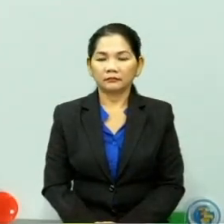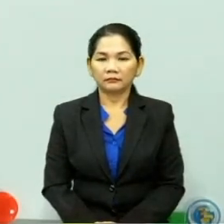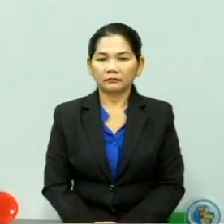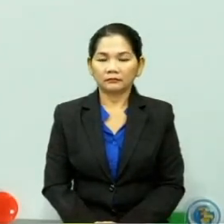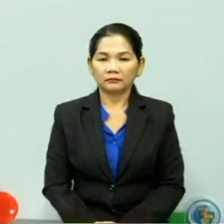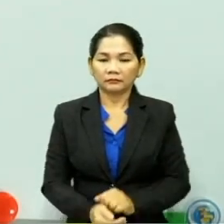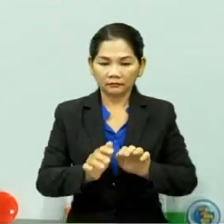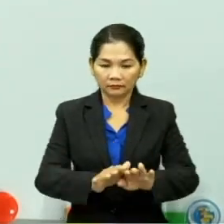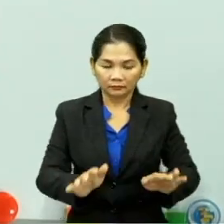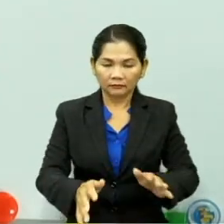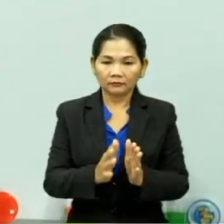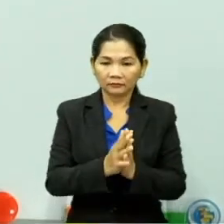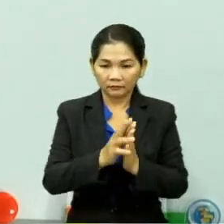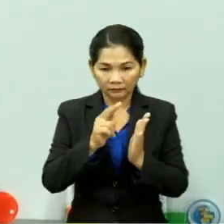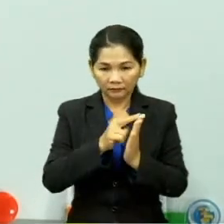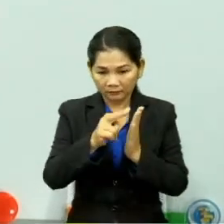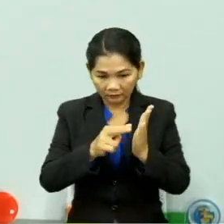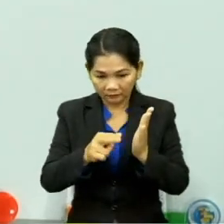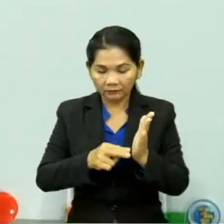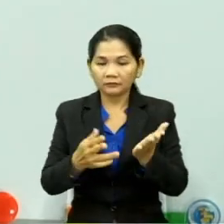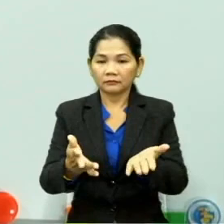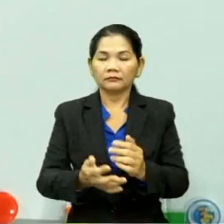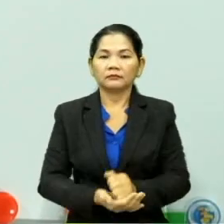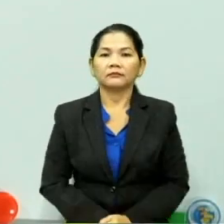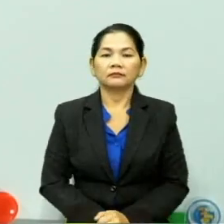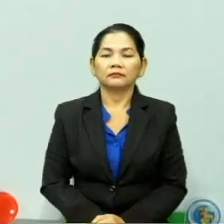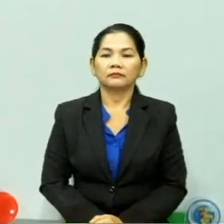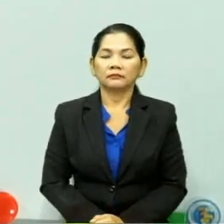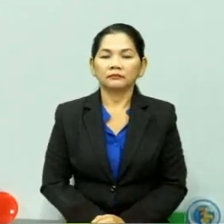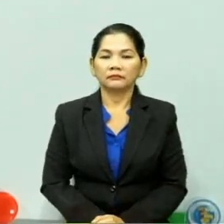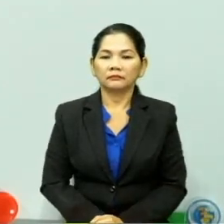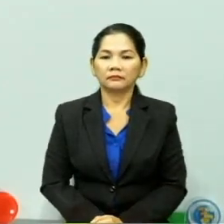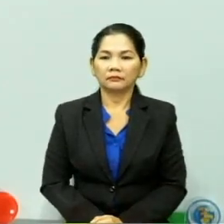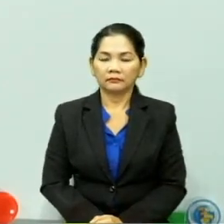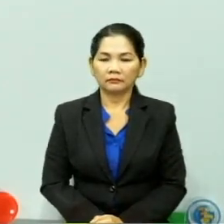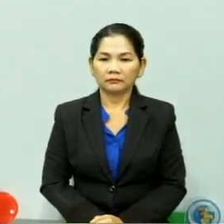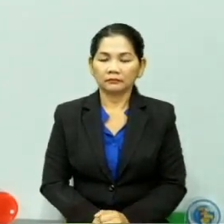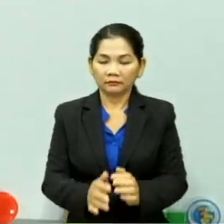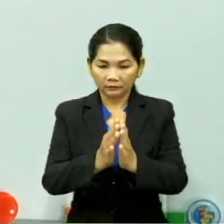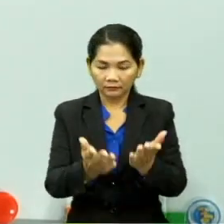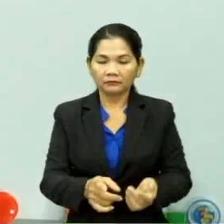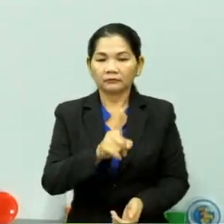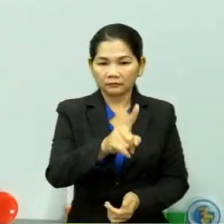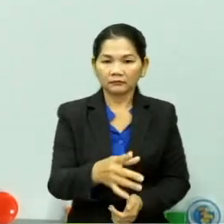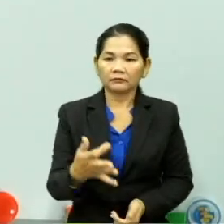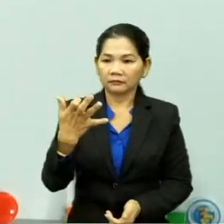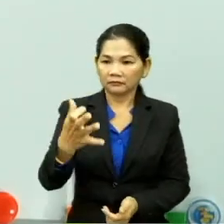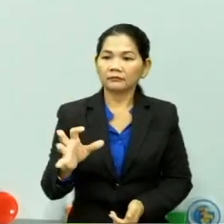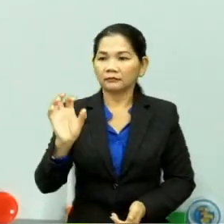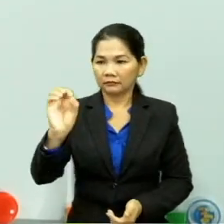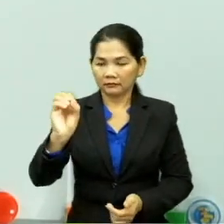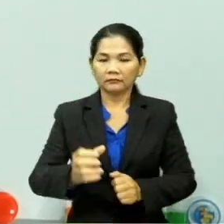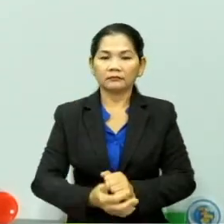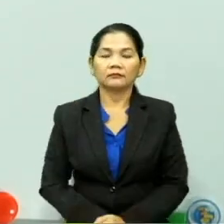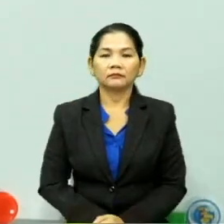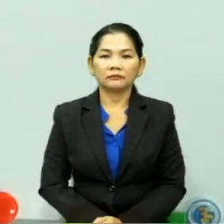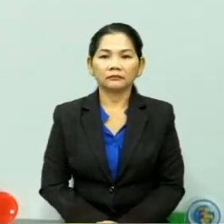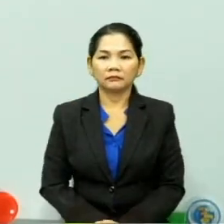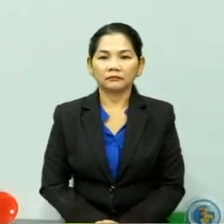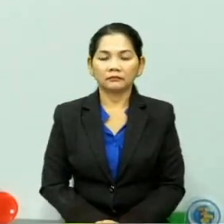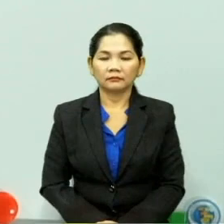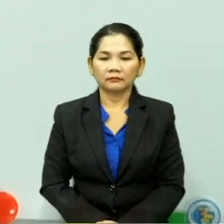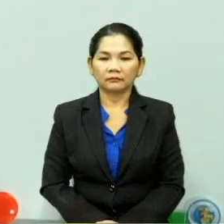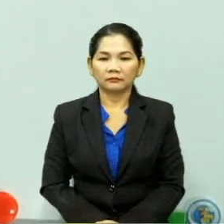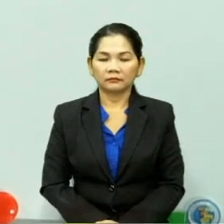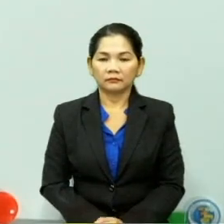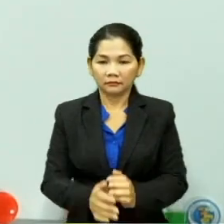Chà con nâng khuyên át tập bọt rồi bà dương nà con. Nhi át tập bọt rồi bà dương nà con nóng. Chà sập hơi tùm phô tí mùi rồi bài sập.